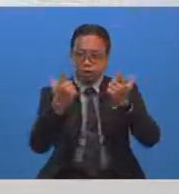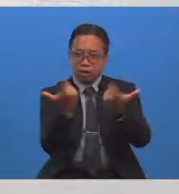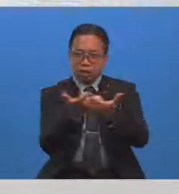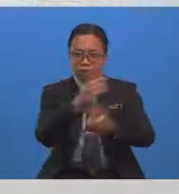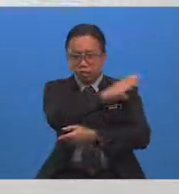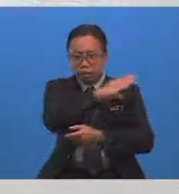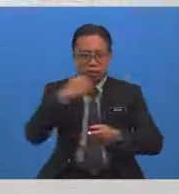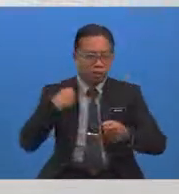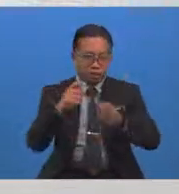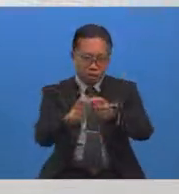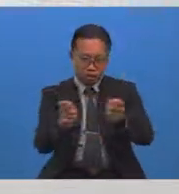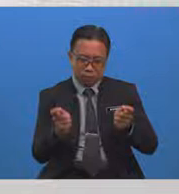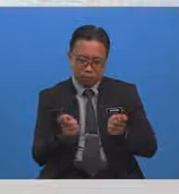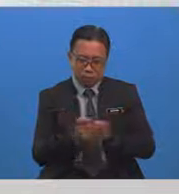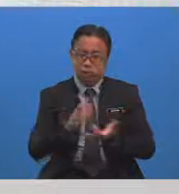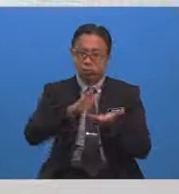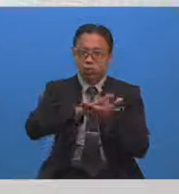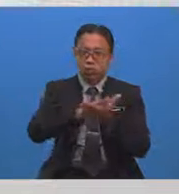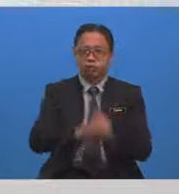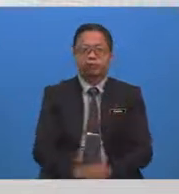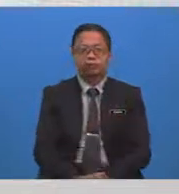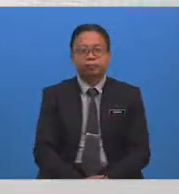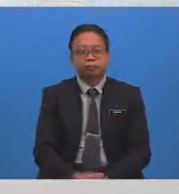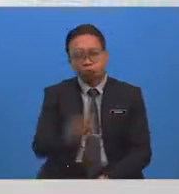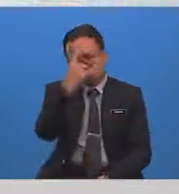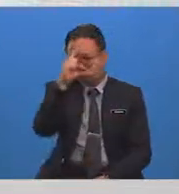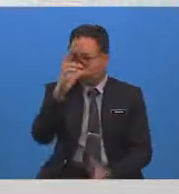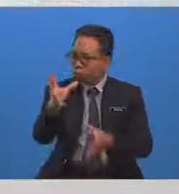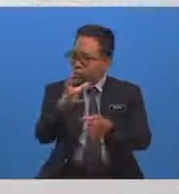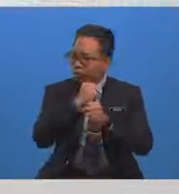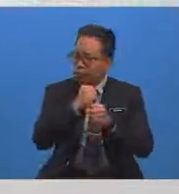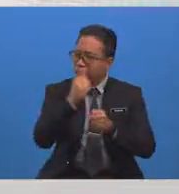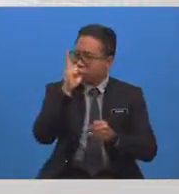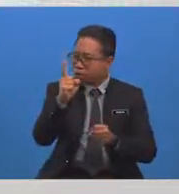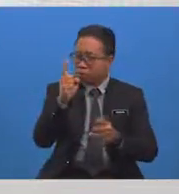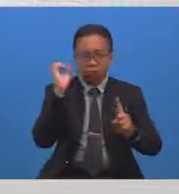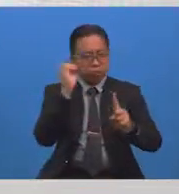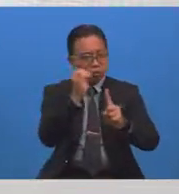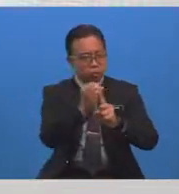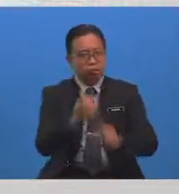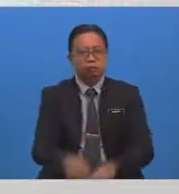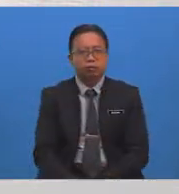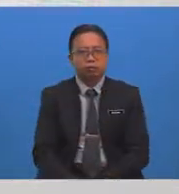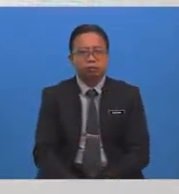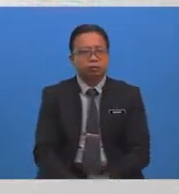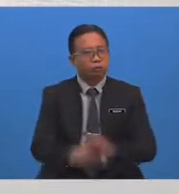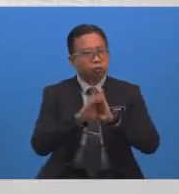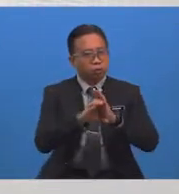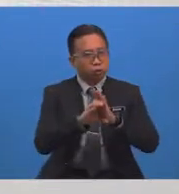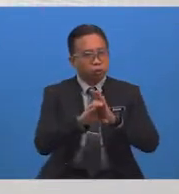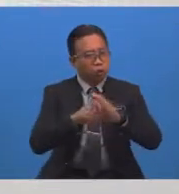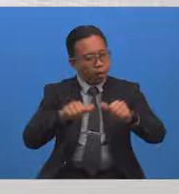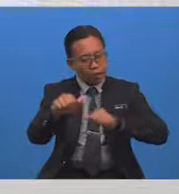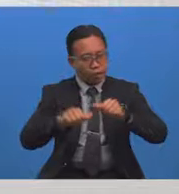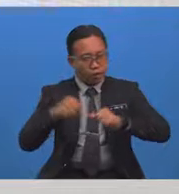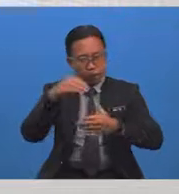sekolah sikap rajin perlu untuk mencapai sesuatu objektif contoh ketiga pula bergerak